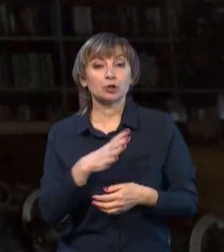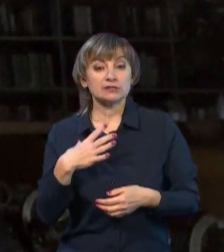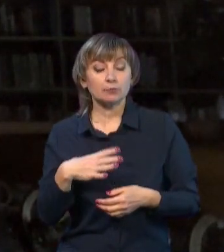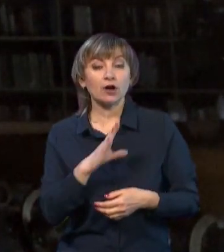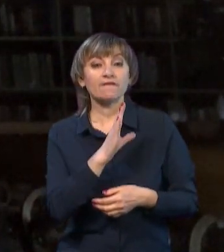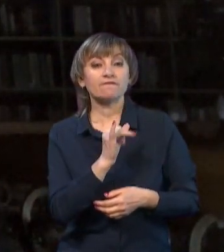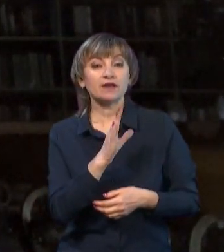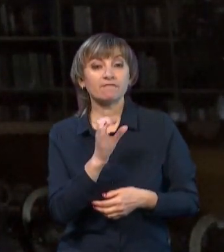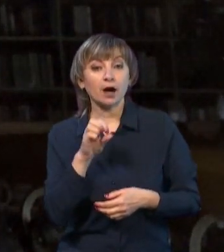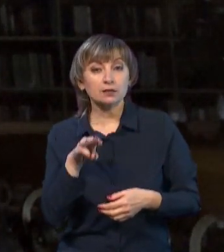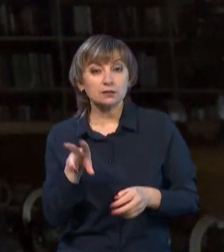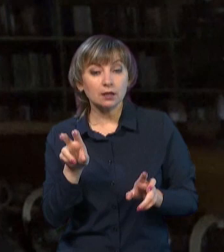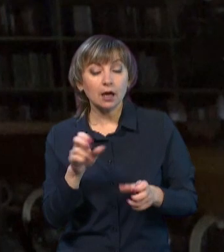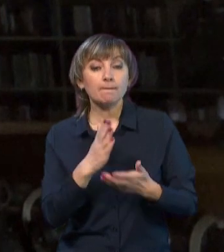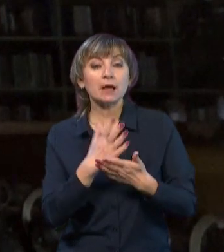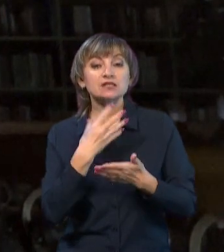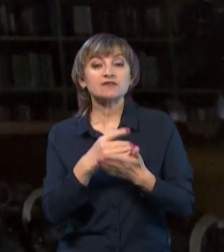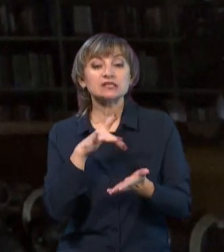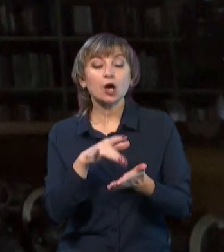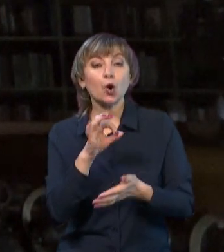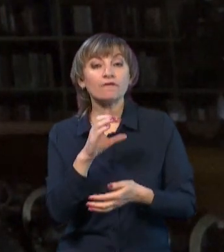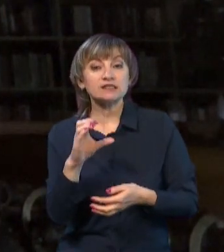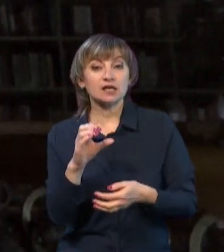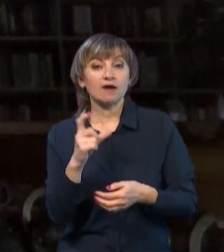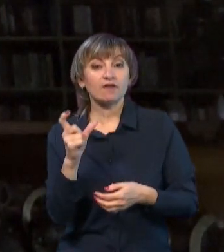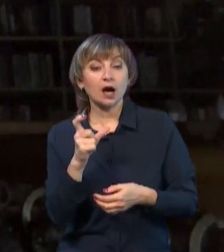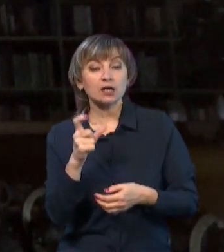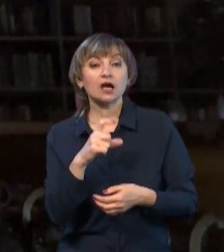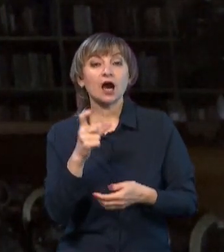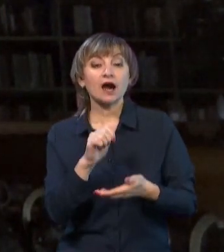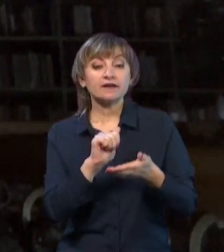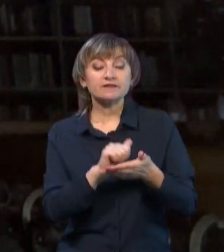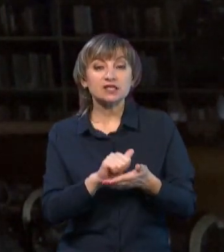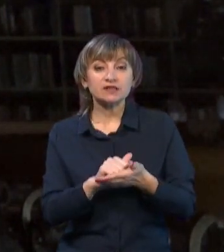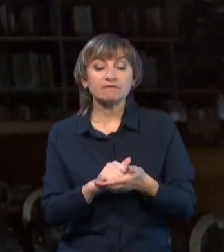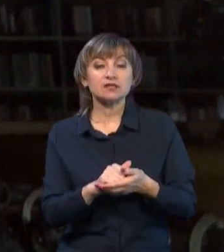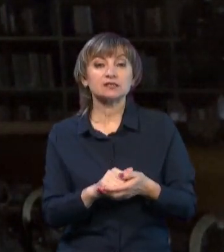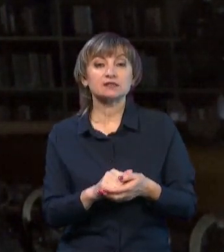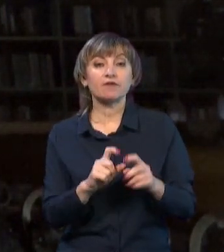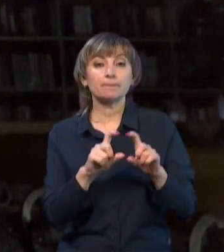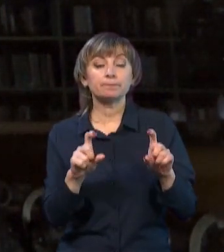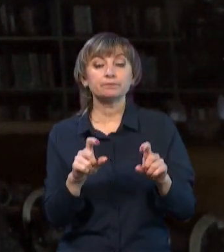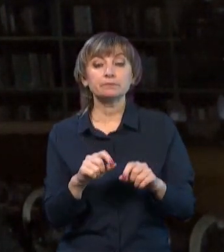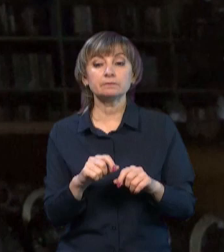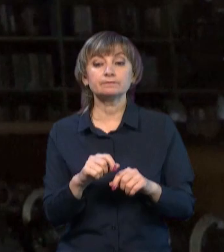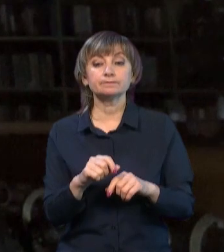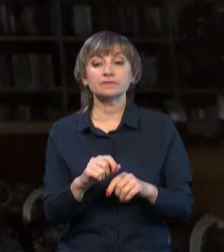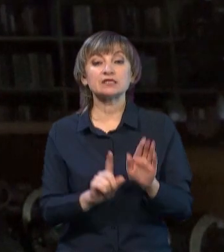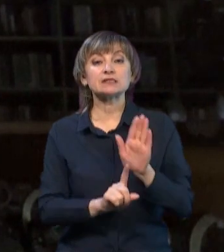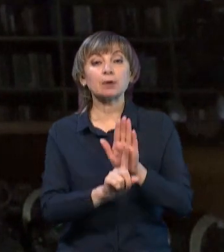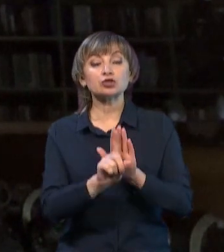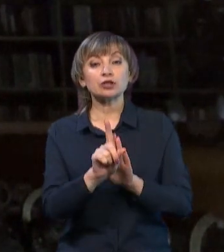Віват має свій центральний офіс у Харкові, харківське видавництво. І з